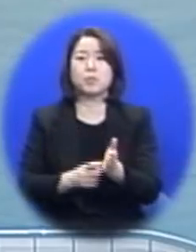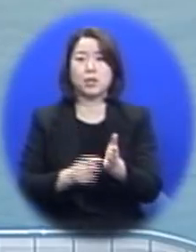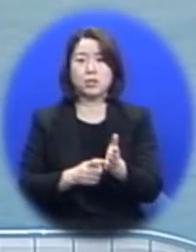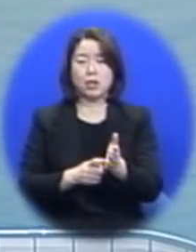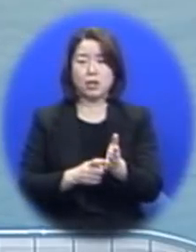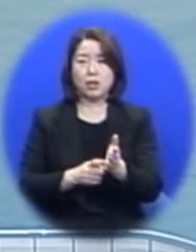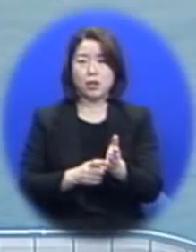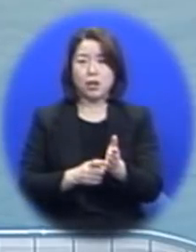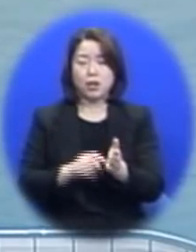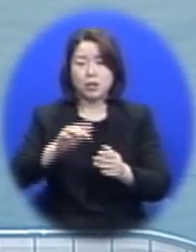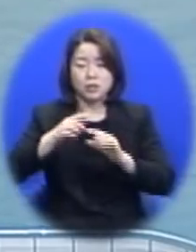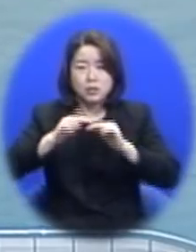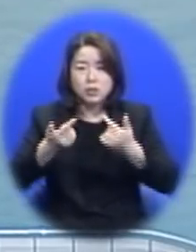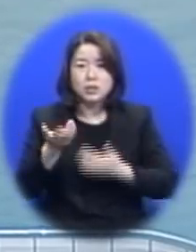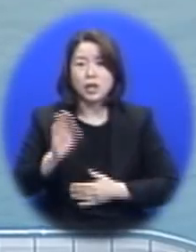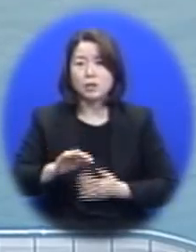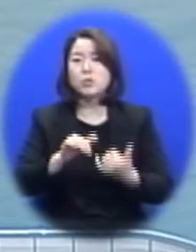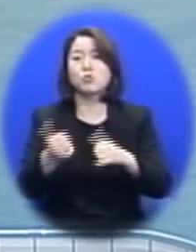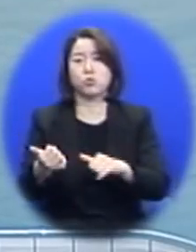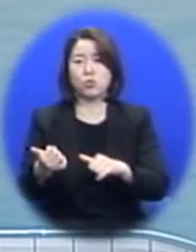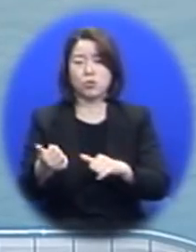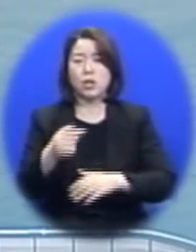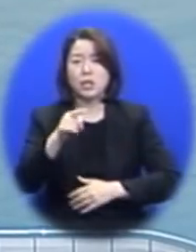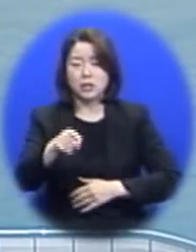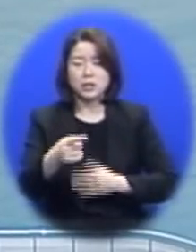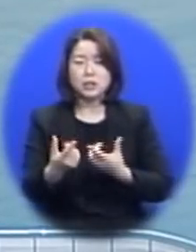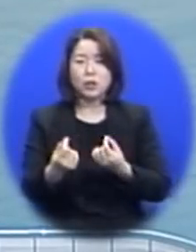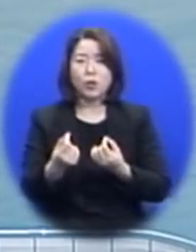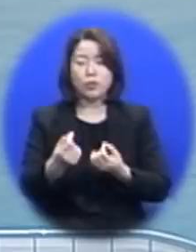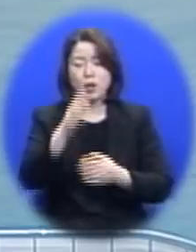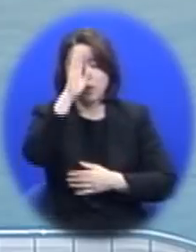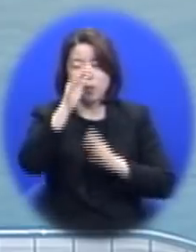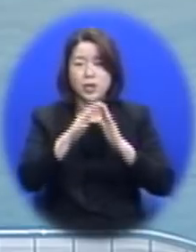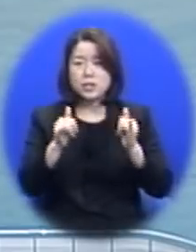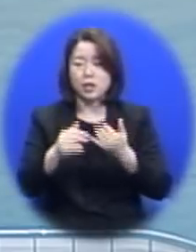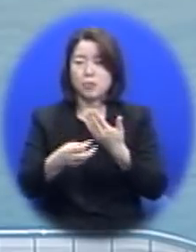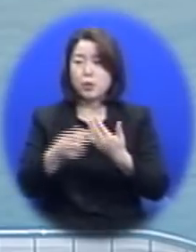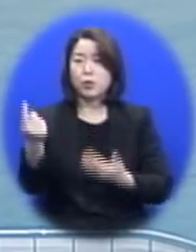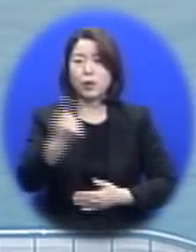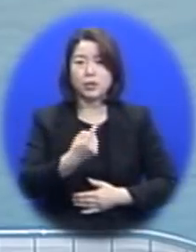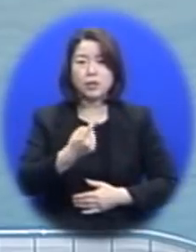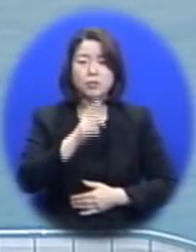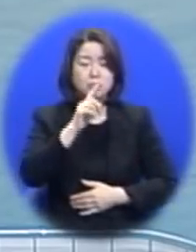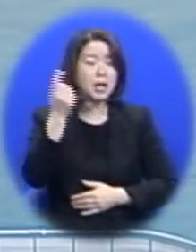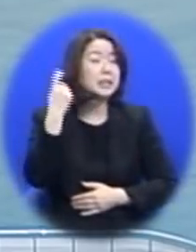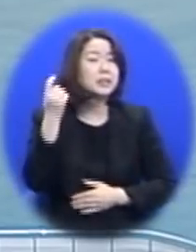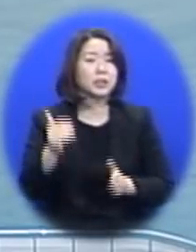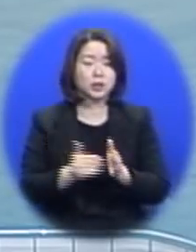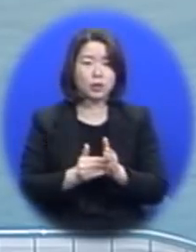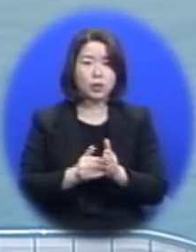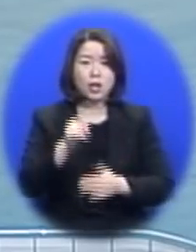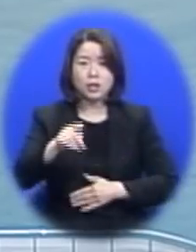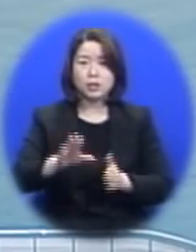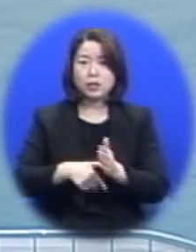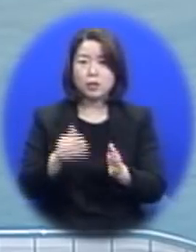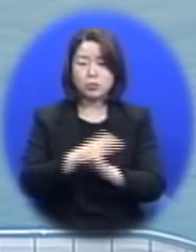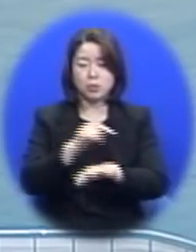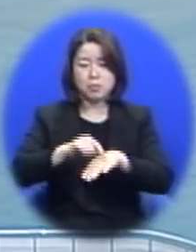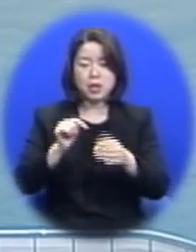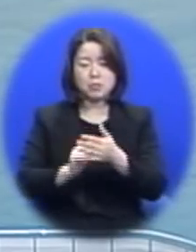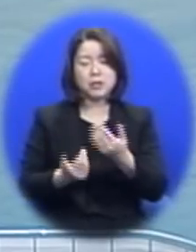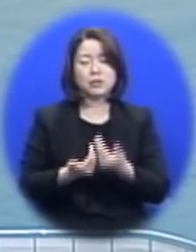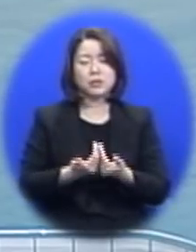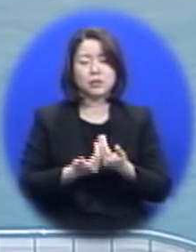죽어요. 그런 환자가 병원에 왔다는 소식을 알게 됐습니다. 그때부터 마음에 갈등이 생기게 됐어요.